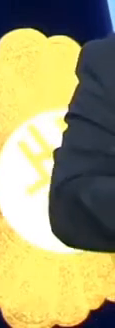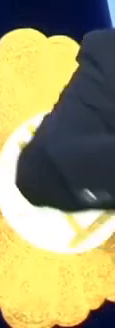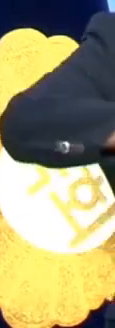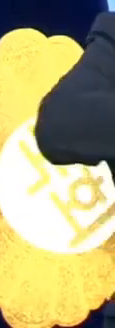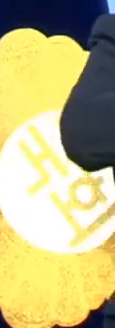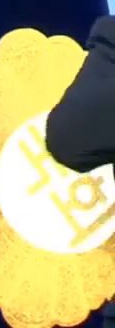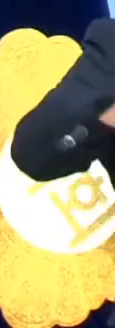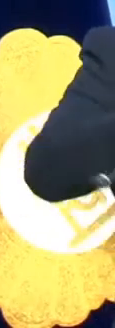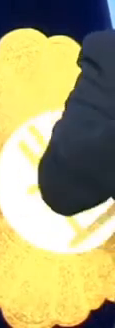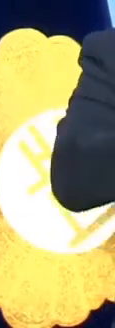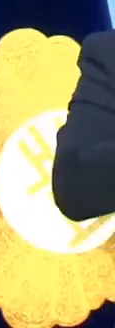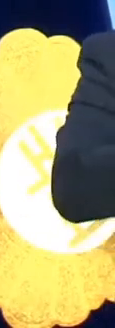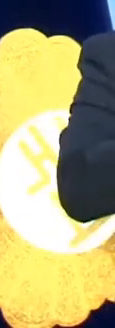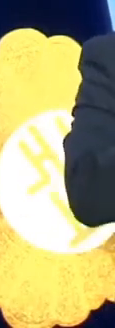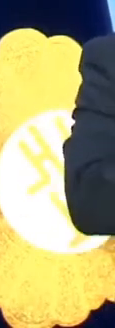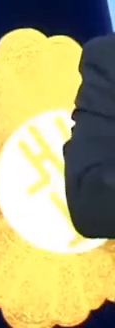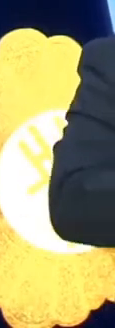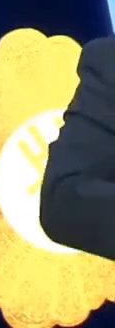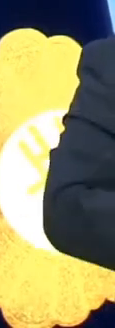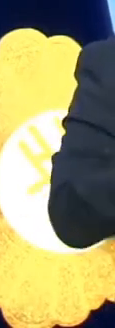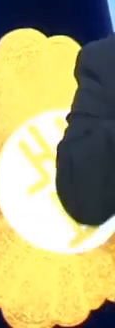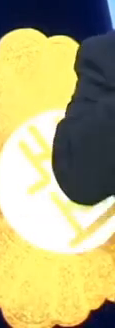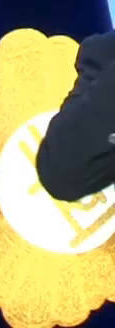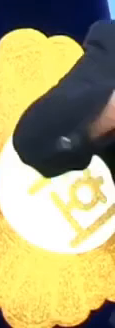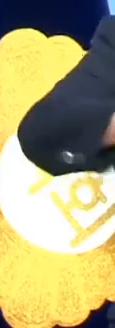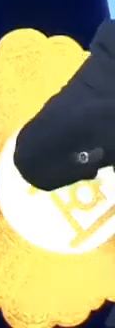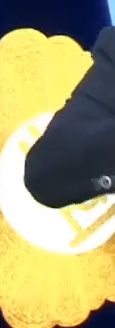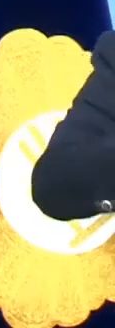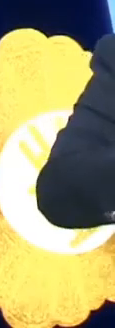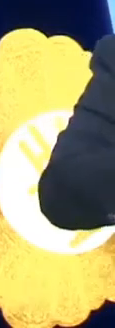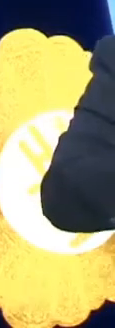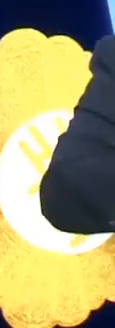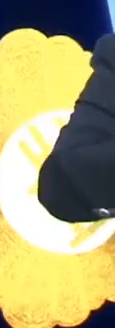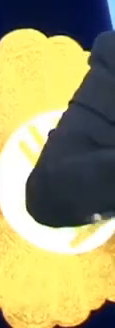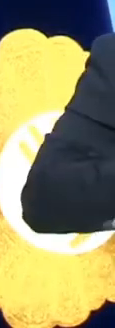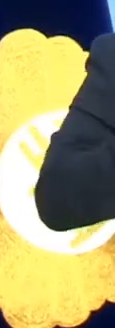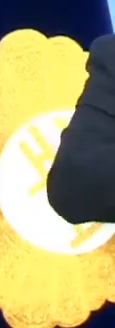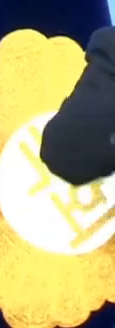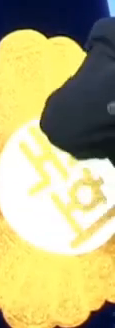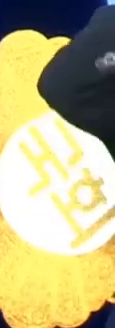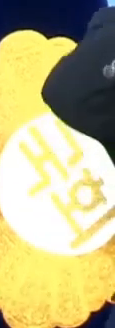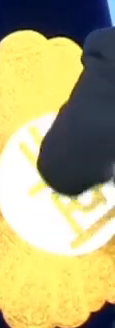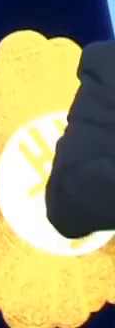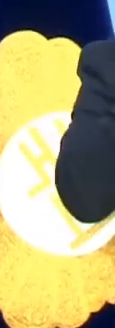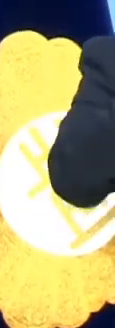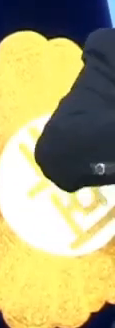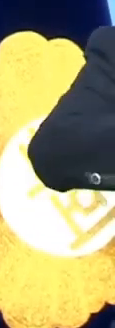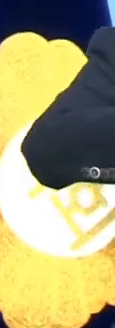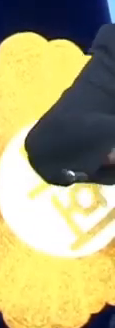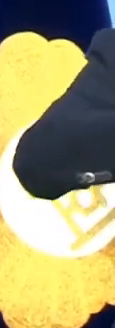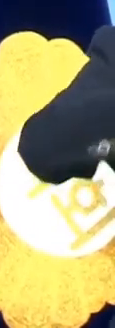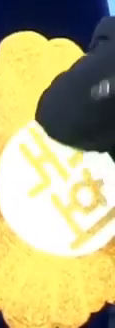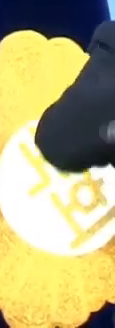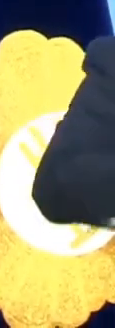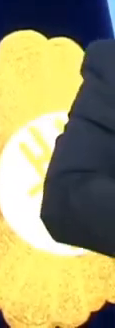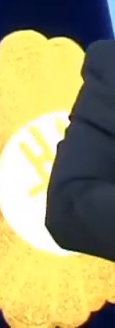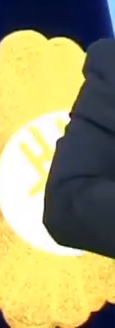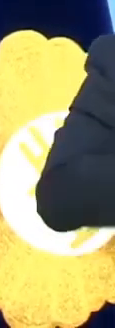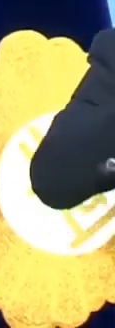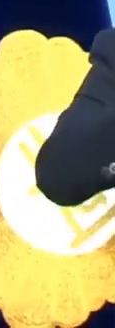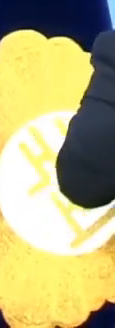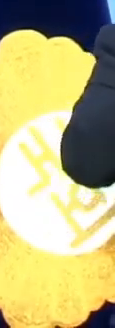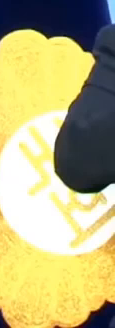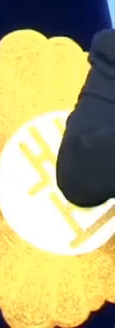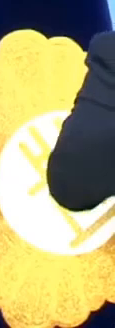나가겠습니다 지난 주 급수 접수된 의한 관련입니다 지난 조 접수된 의 하는 200 12권의